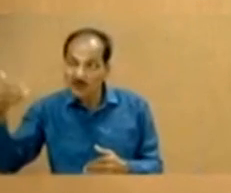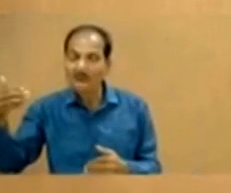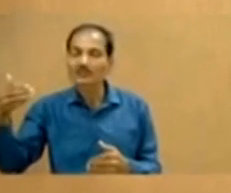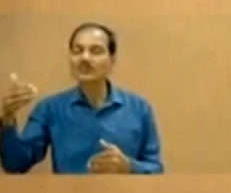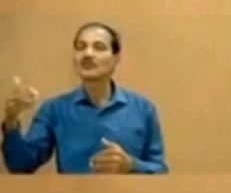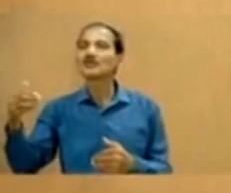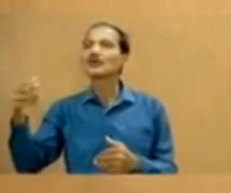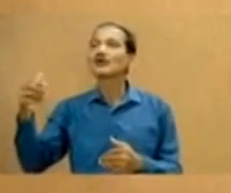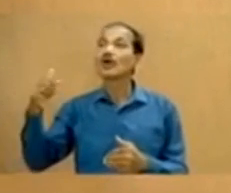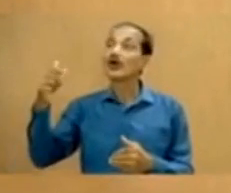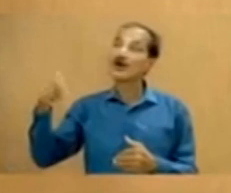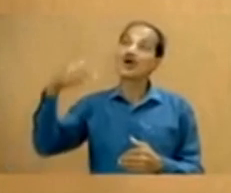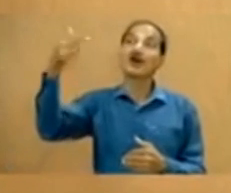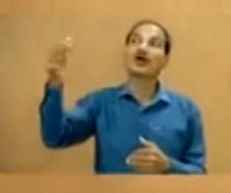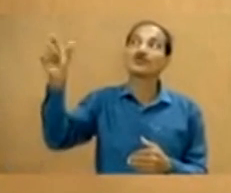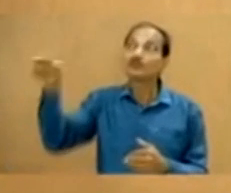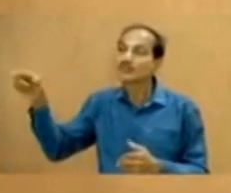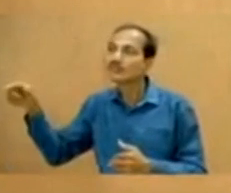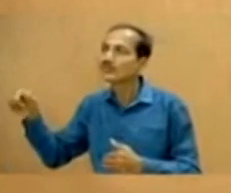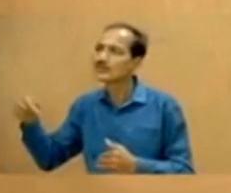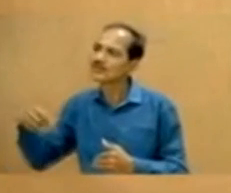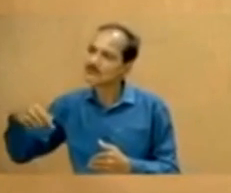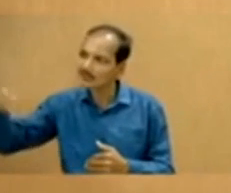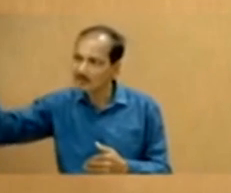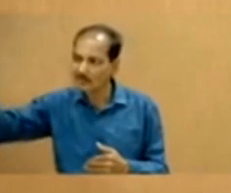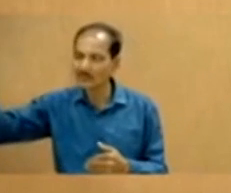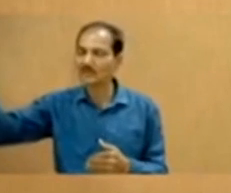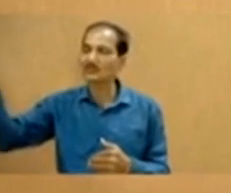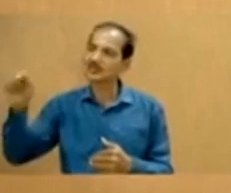ଯାଇଥିଲେ ତାଙ୍କ ଉପରେ ଆମର ଟ୍ରାକିଂ ଜାରି ରହିଛି